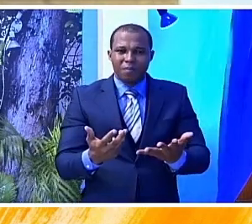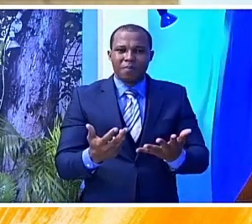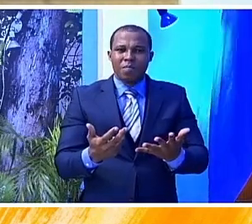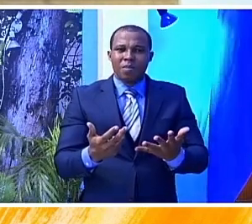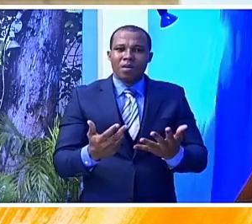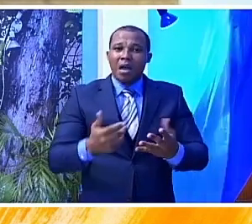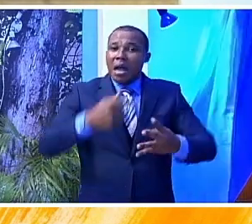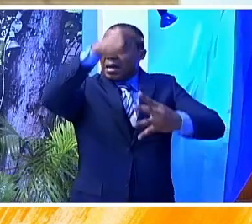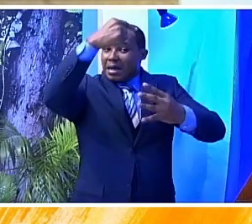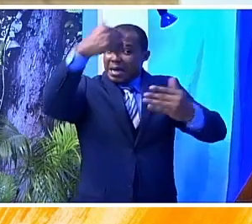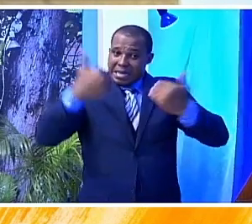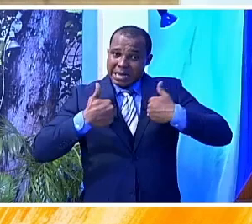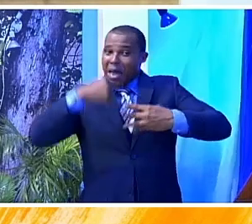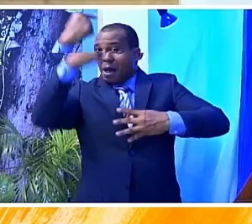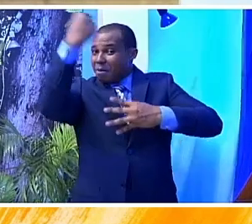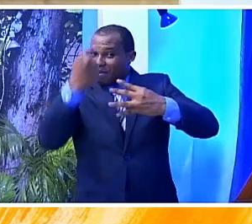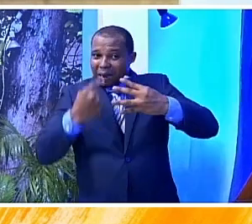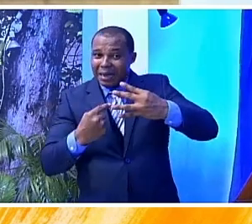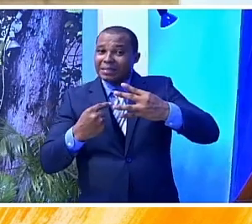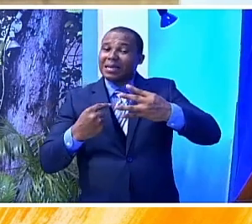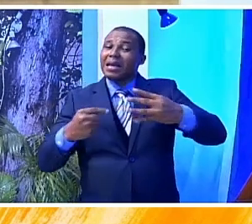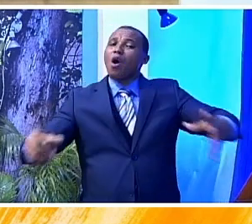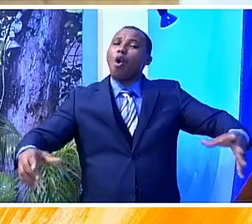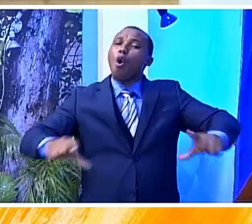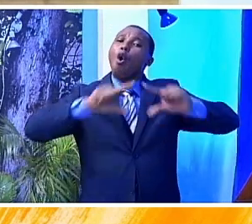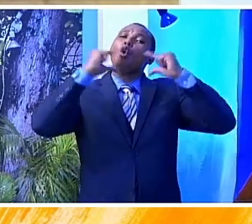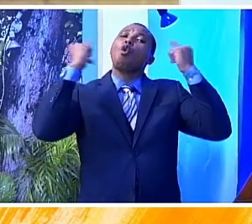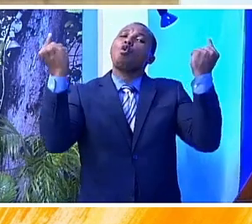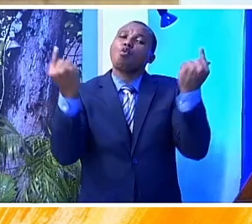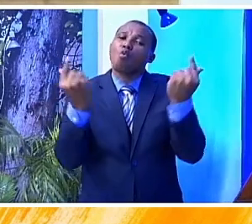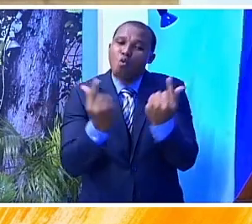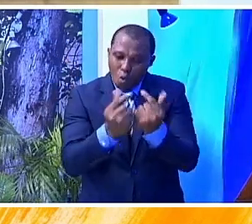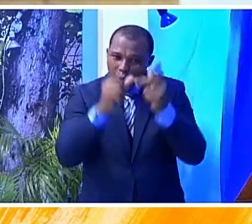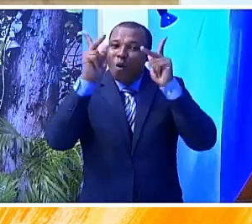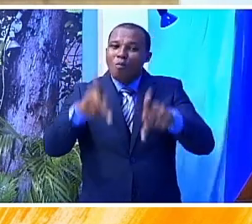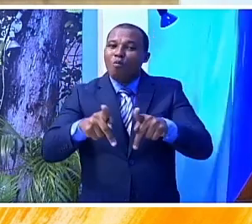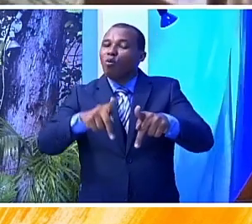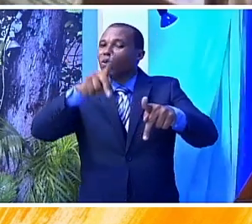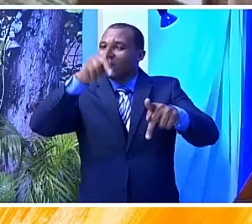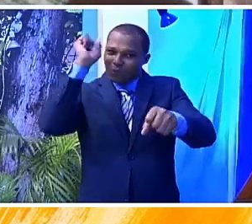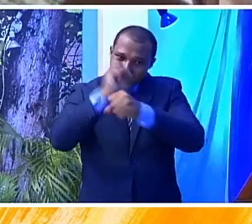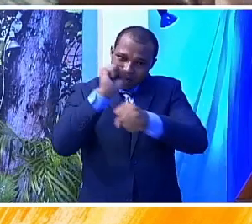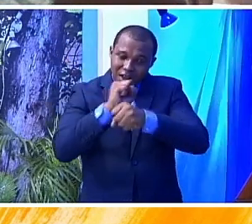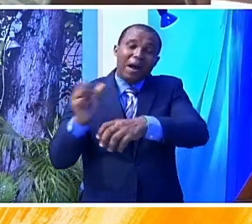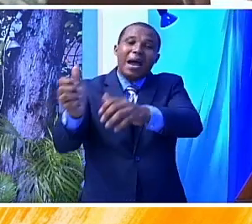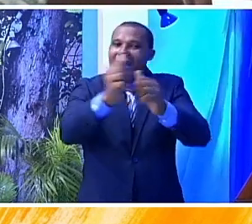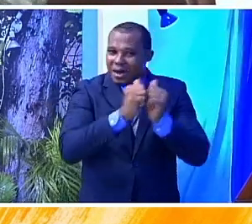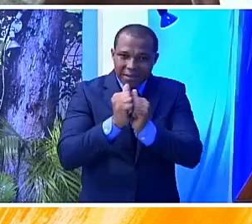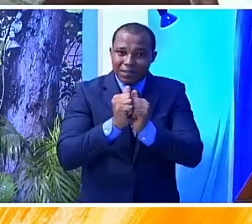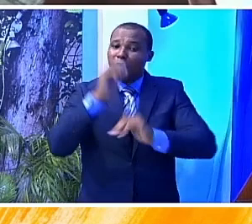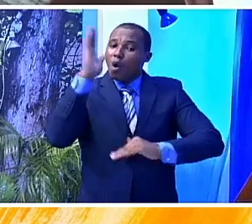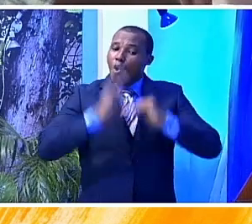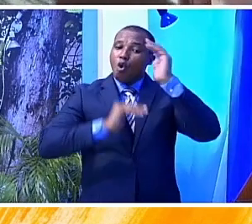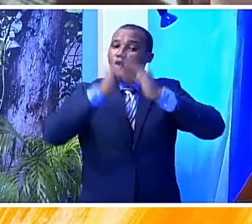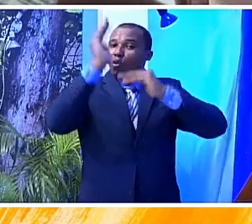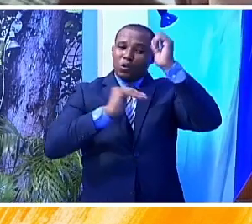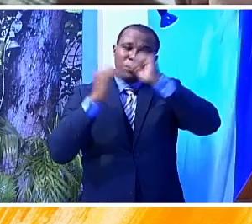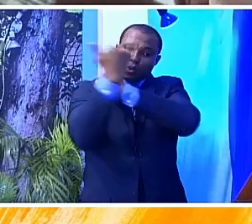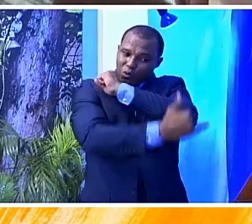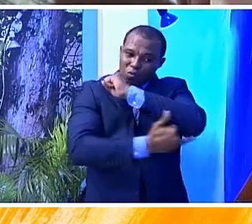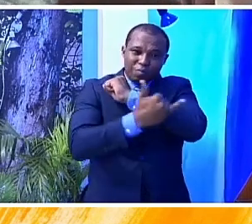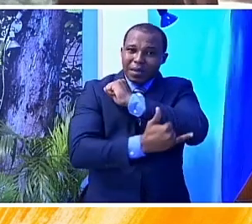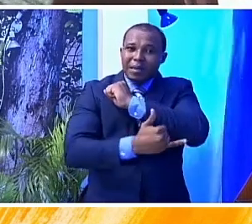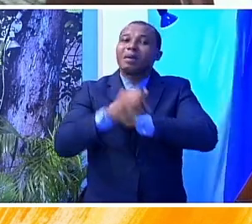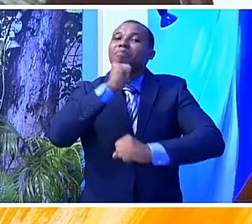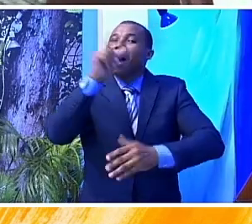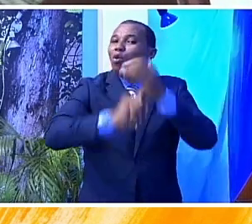c'est main mettez main qui pour faire yo. Donc construire un pays c'est main mettez main. Aucun monde pas ka construire un pays pour contre lui.